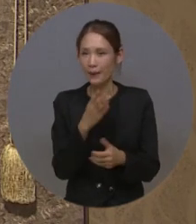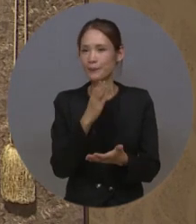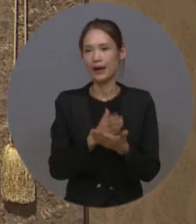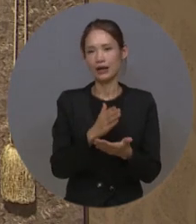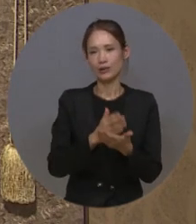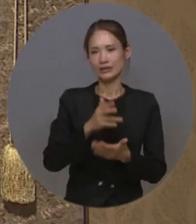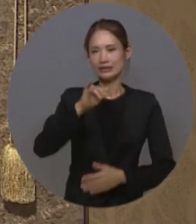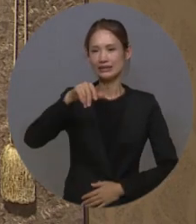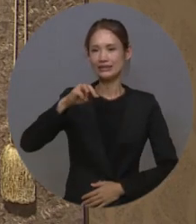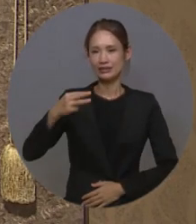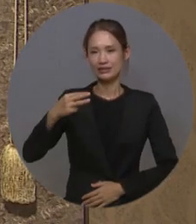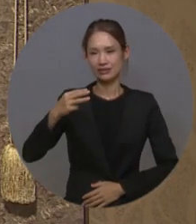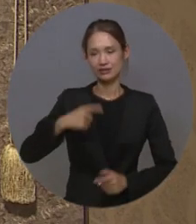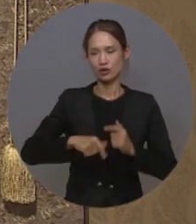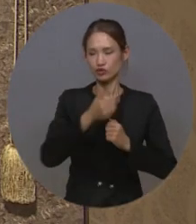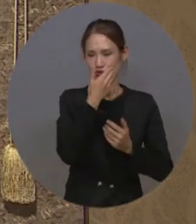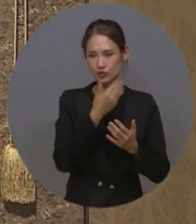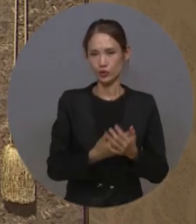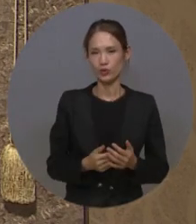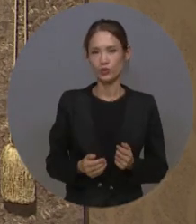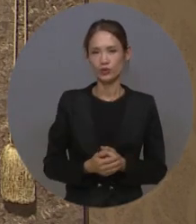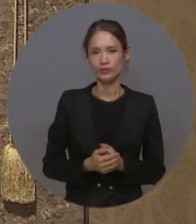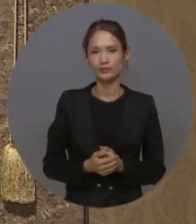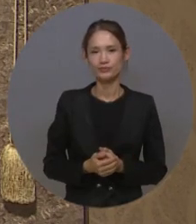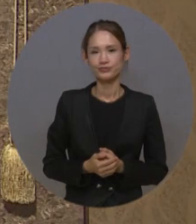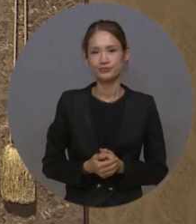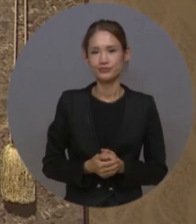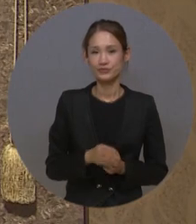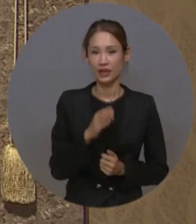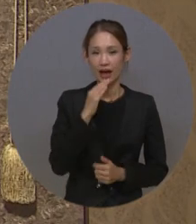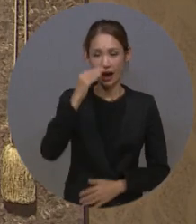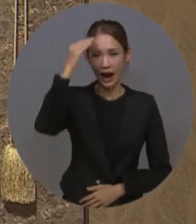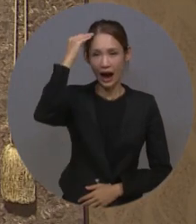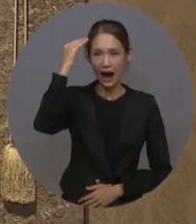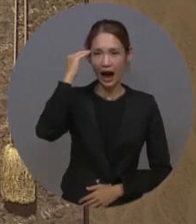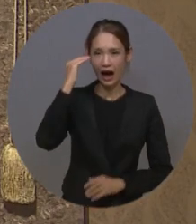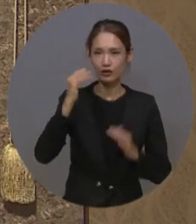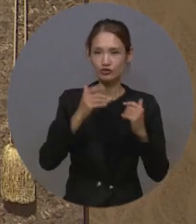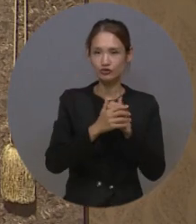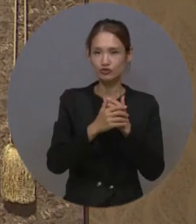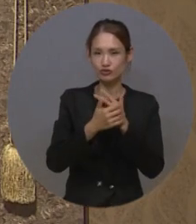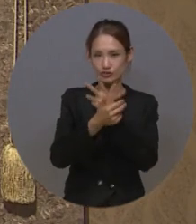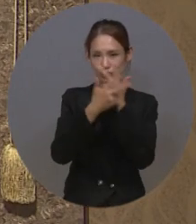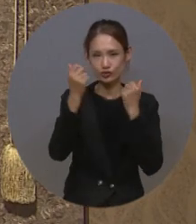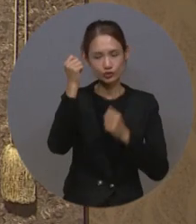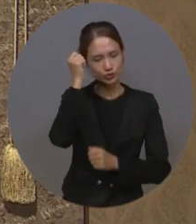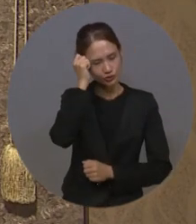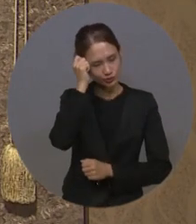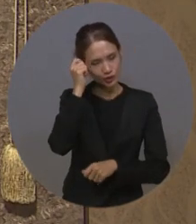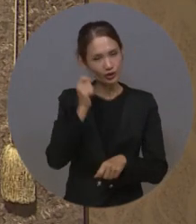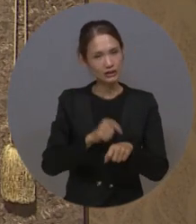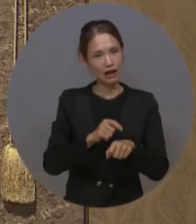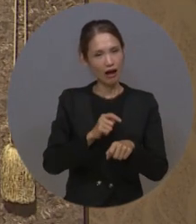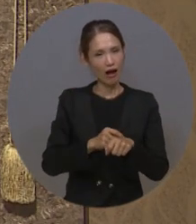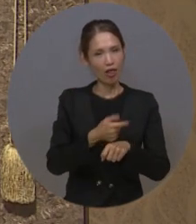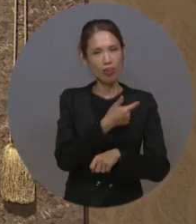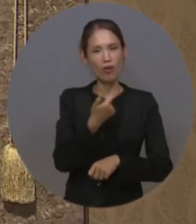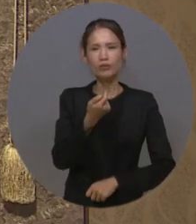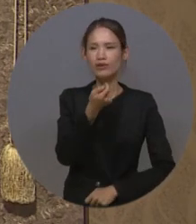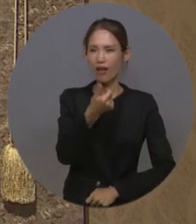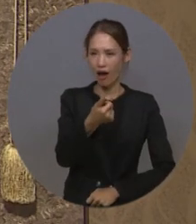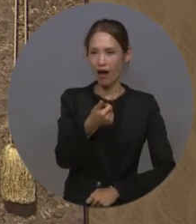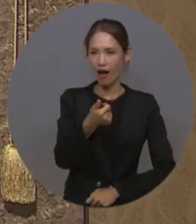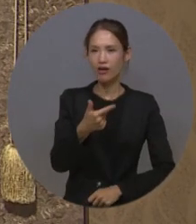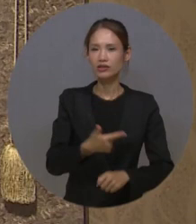이제 시대가 됐지 않았나 그렇죠. 싶어요. 사실 우리나라가 수면 시간이 되게 적잖아요. 뭐 네. 6,